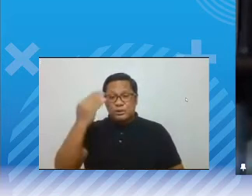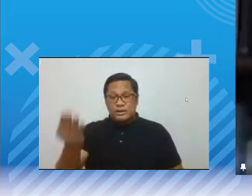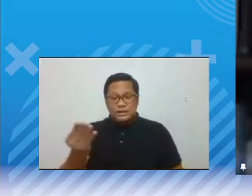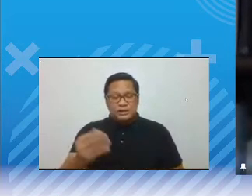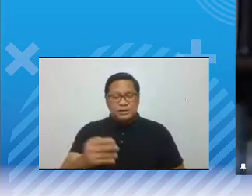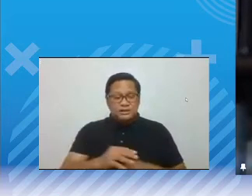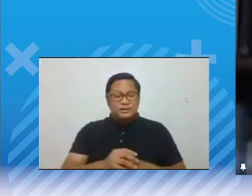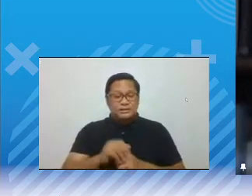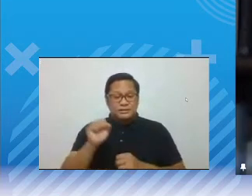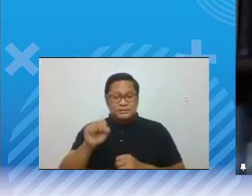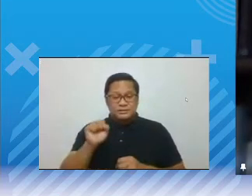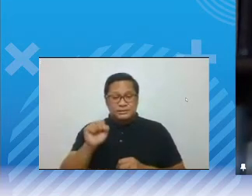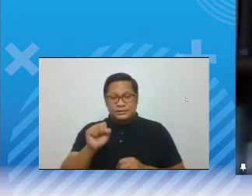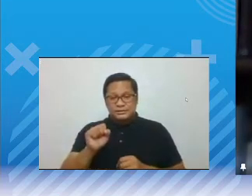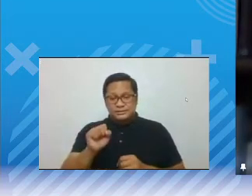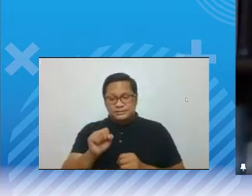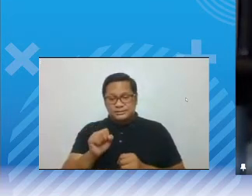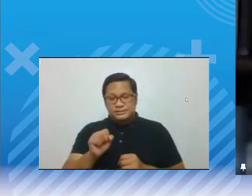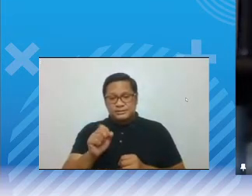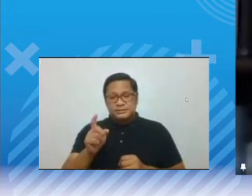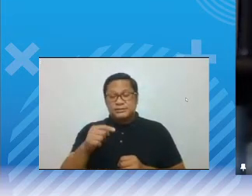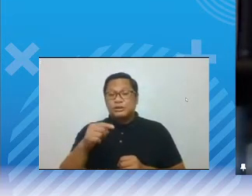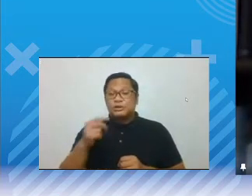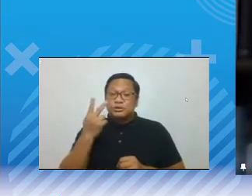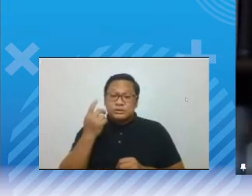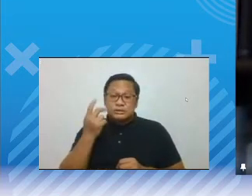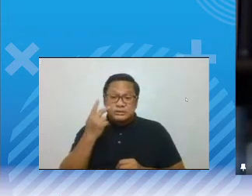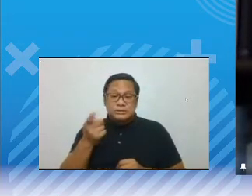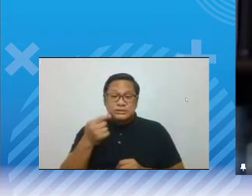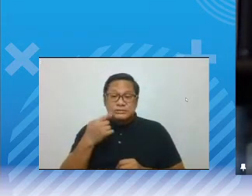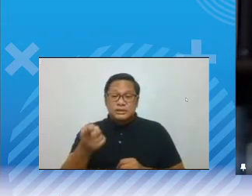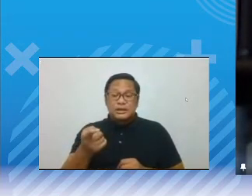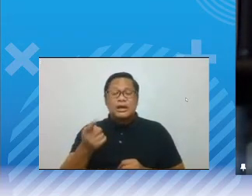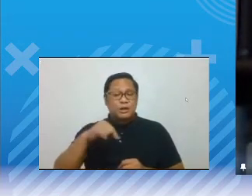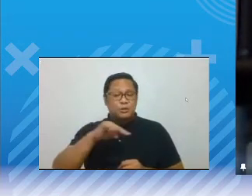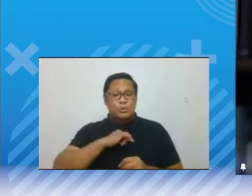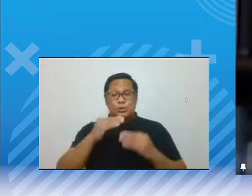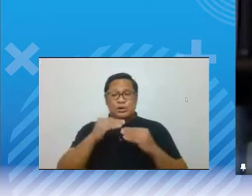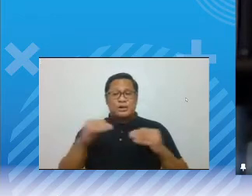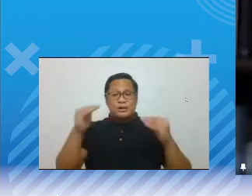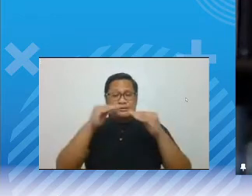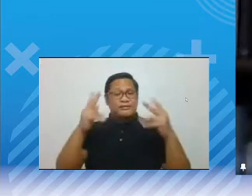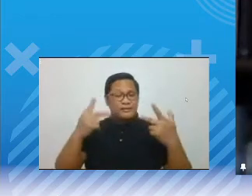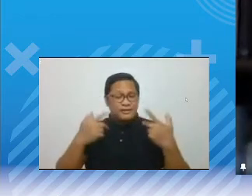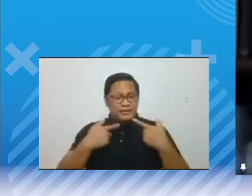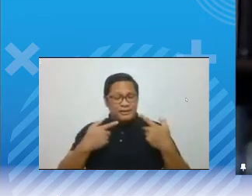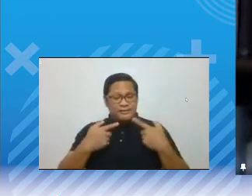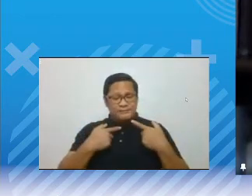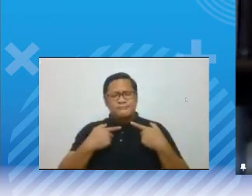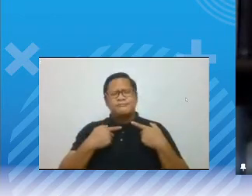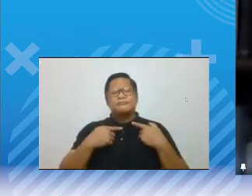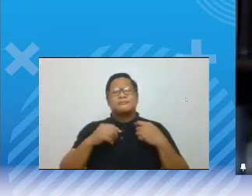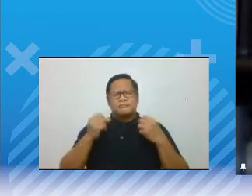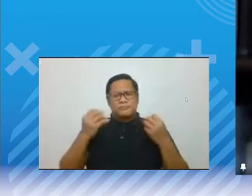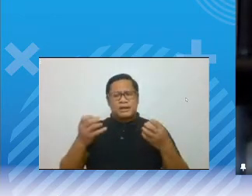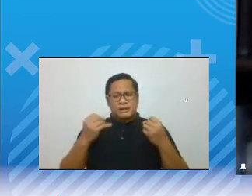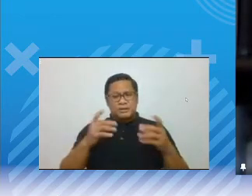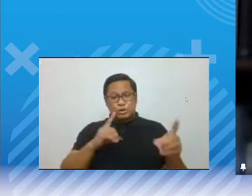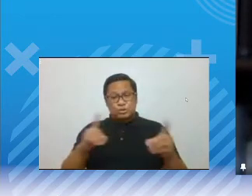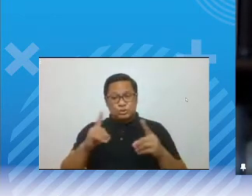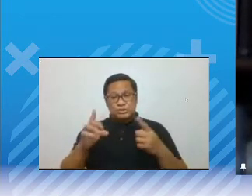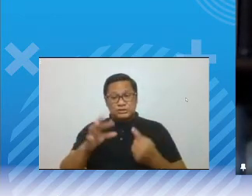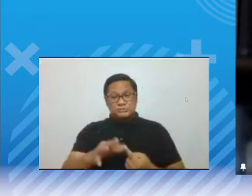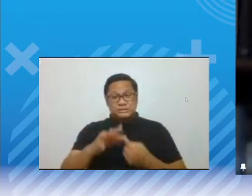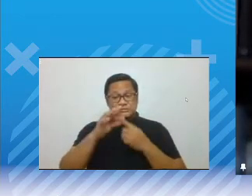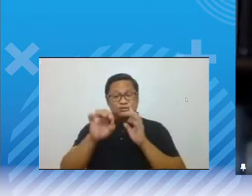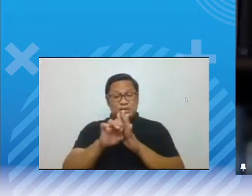So ayan po, nakita po natin na at our own level, marami po tayong magagawa, lalo na po kung